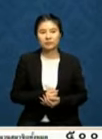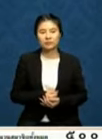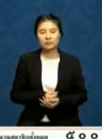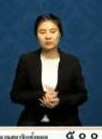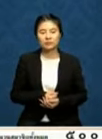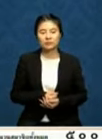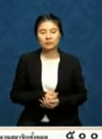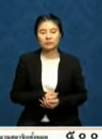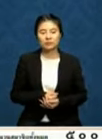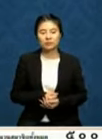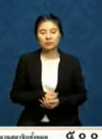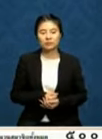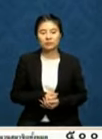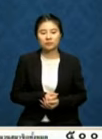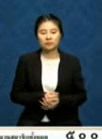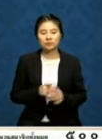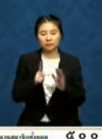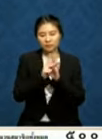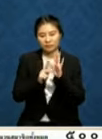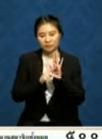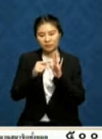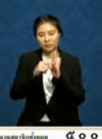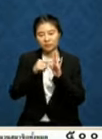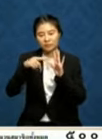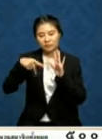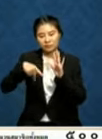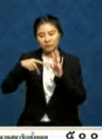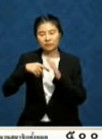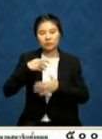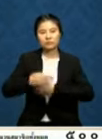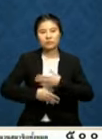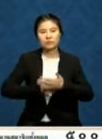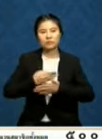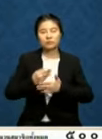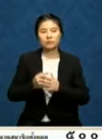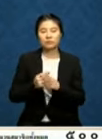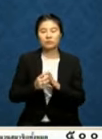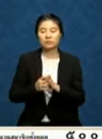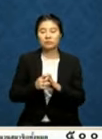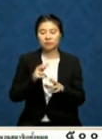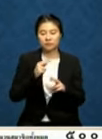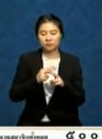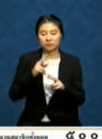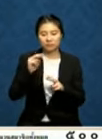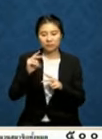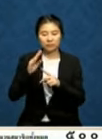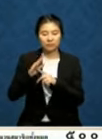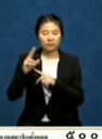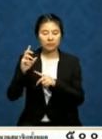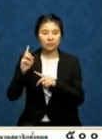ซึ่งคุณณัฐวุฒิบัวประทุมกับคณะเป็นผู้เสนอนะครับ